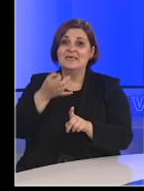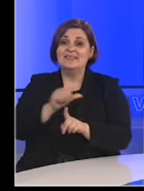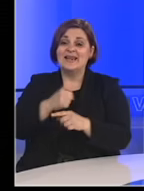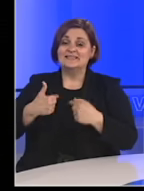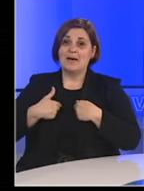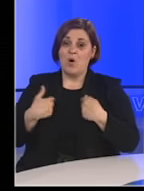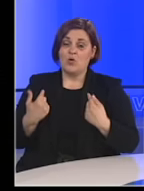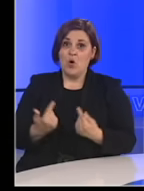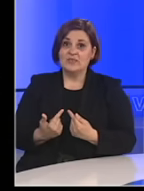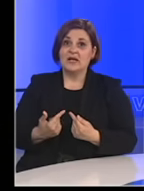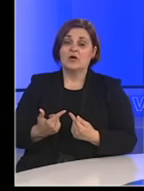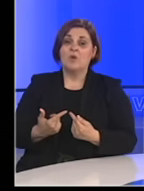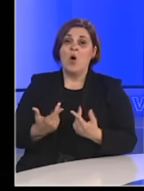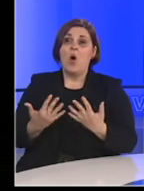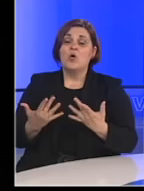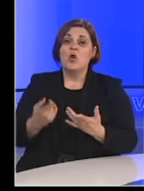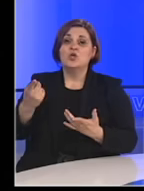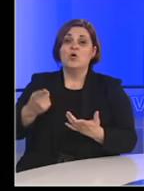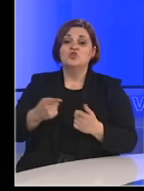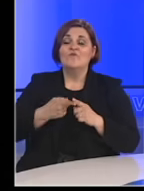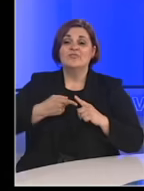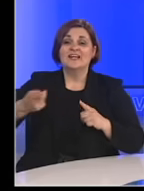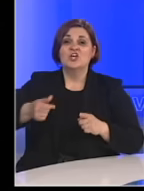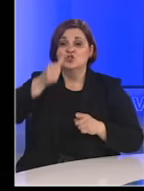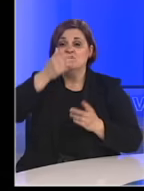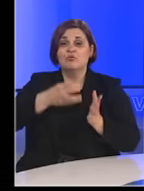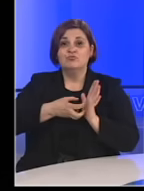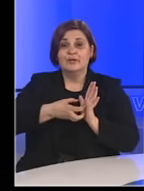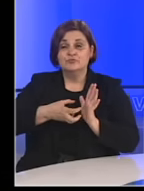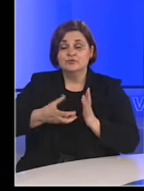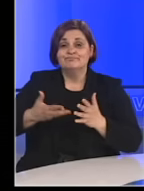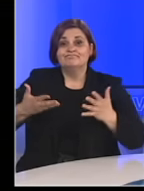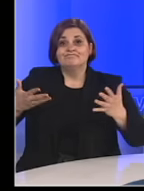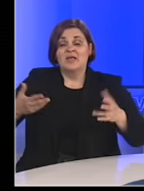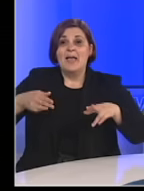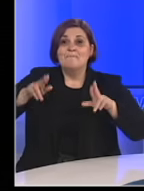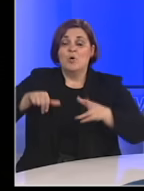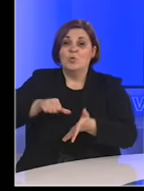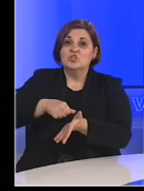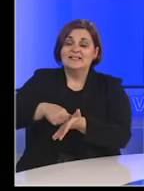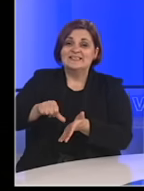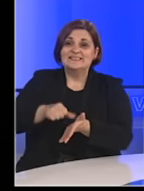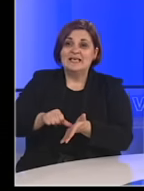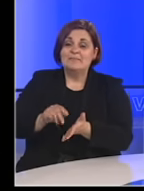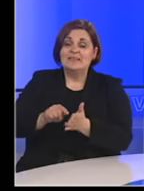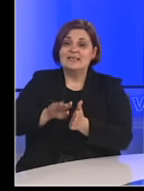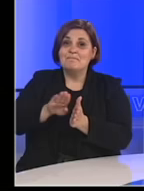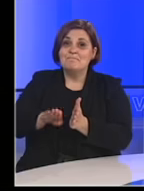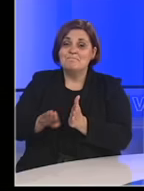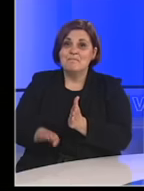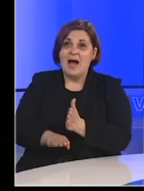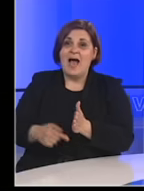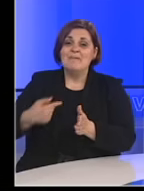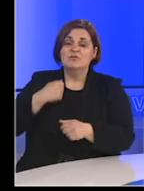kod nas, ali govorim za službu, koliko će ovo dugo trajati. Sve što bude duže trajalo, normalno da će mogućnosti za isplatu biti manje, mi ćemo